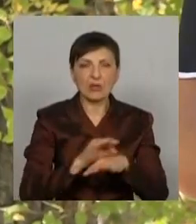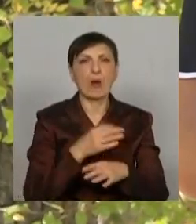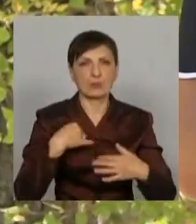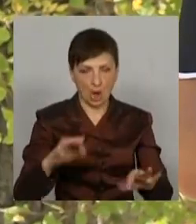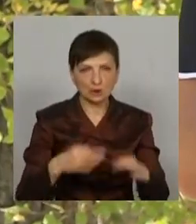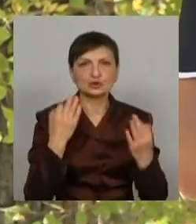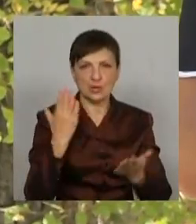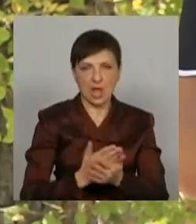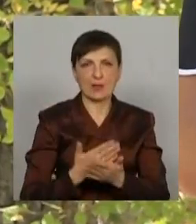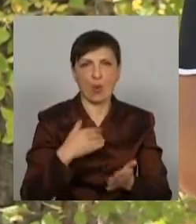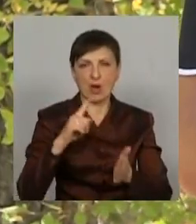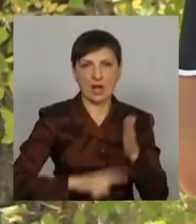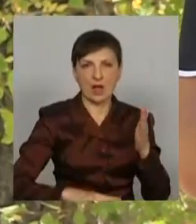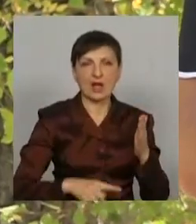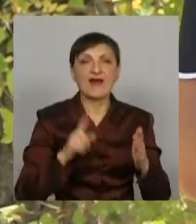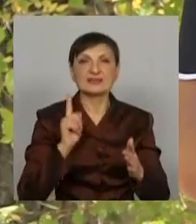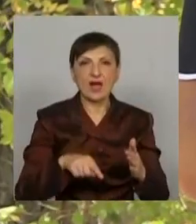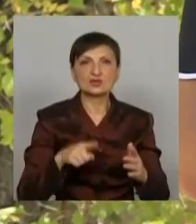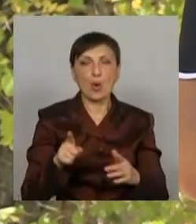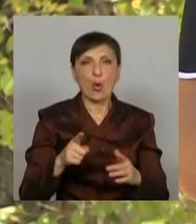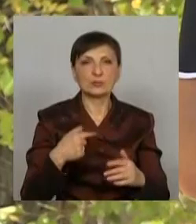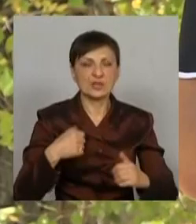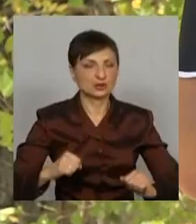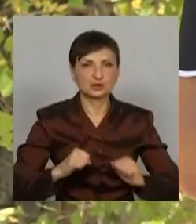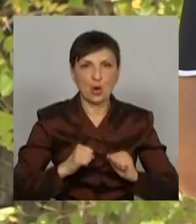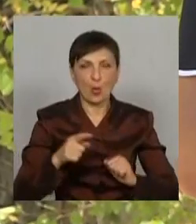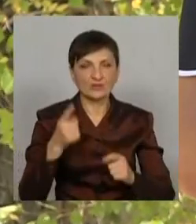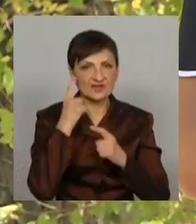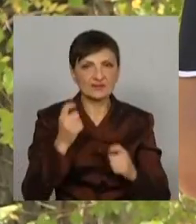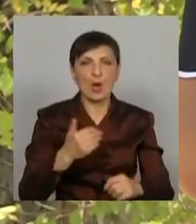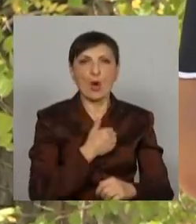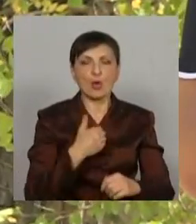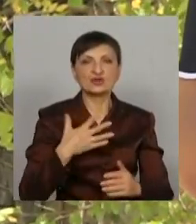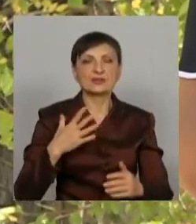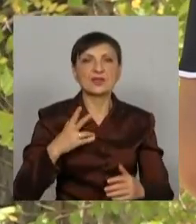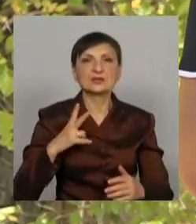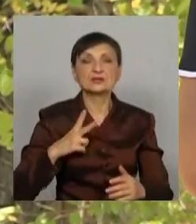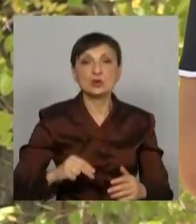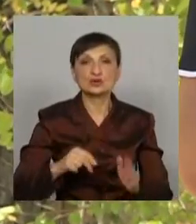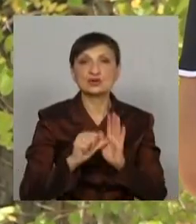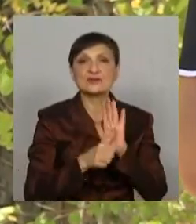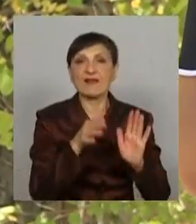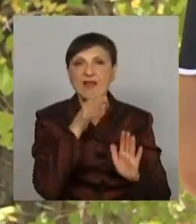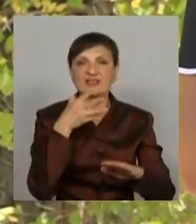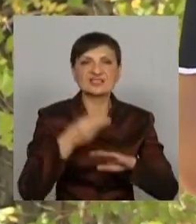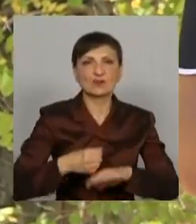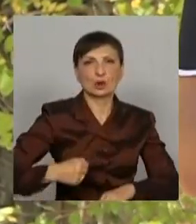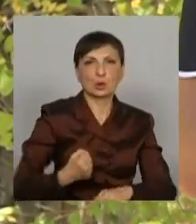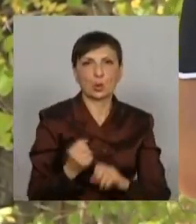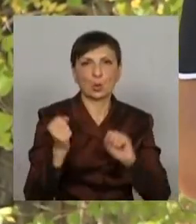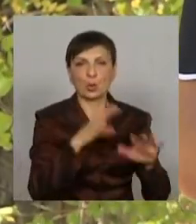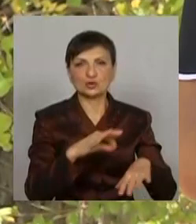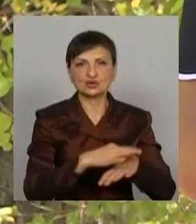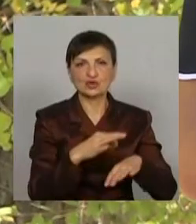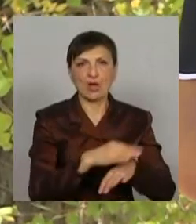нашей религии однажды он просто поверг меня в неописуемый шок он заявил что хочет отдать нашу 16-летнюю дочь своему другу чтобы тот сделал